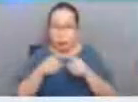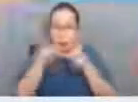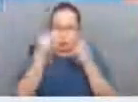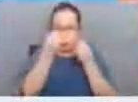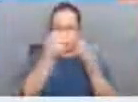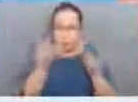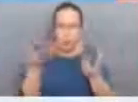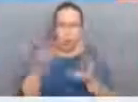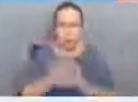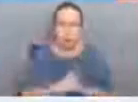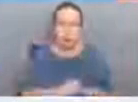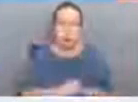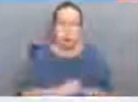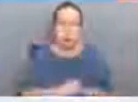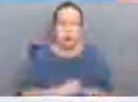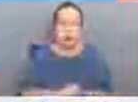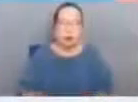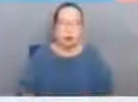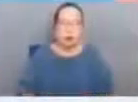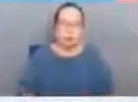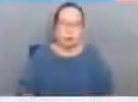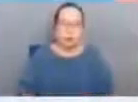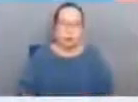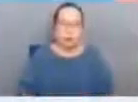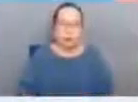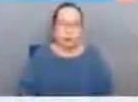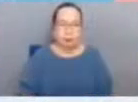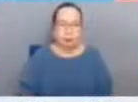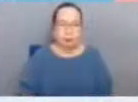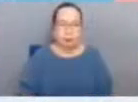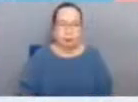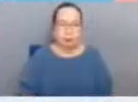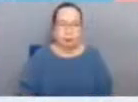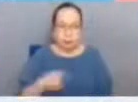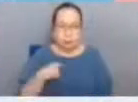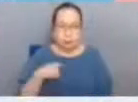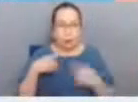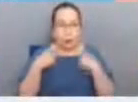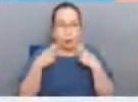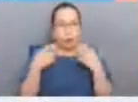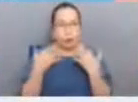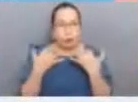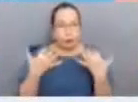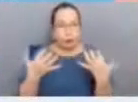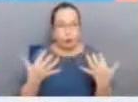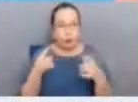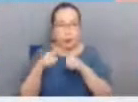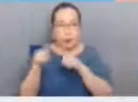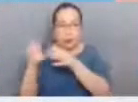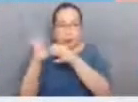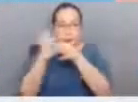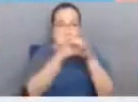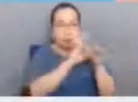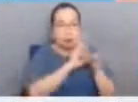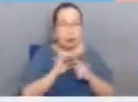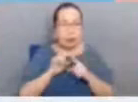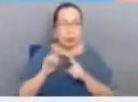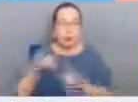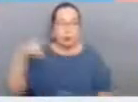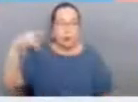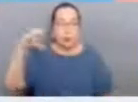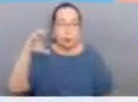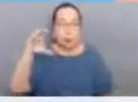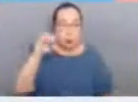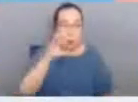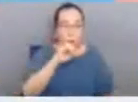ang pagharap natin sa krisis na dulot ng COVID-19, lagi pa rin natin tandaan ang pagmamahalan at pagtutulungan sa kapwa